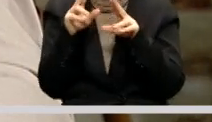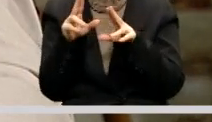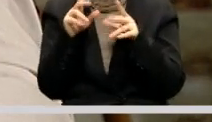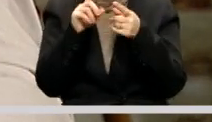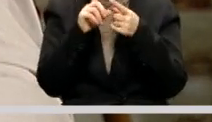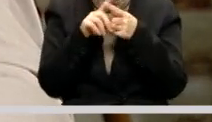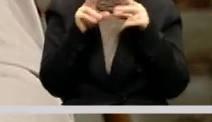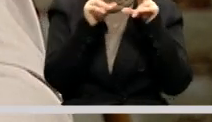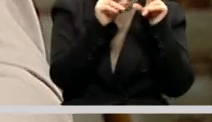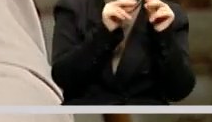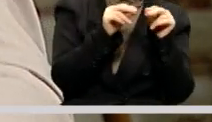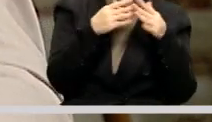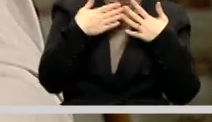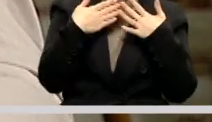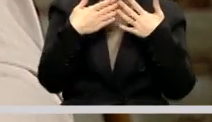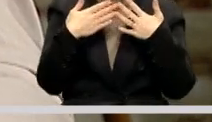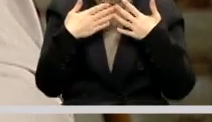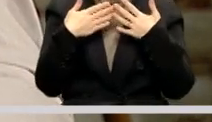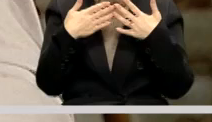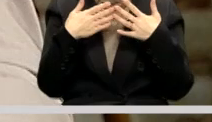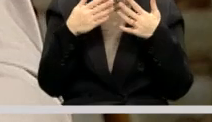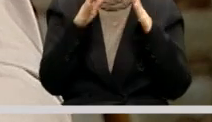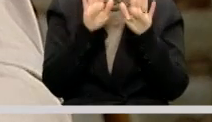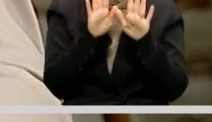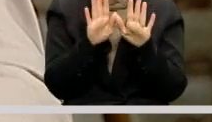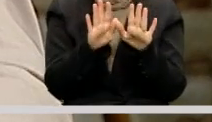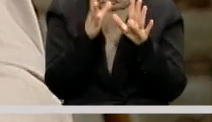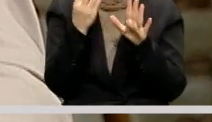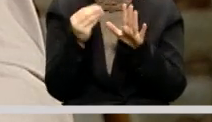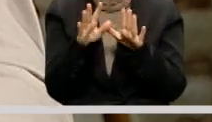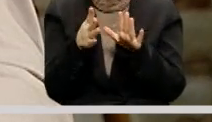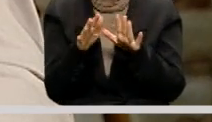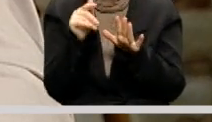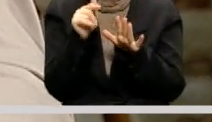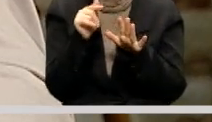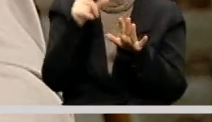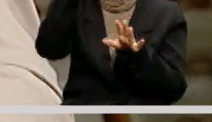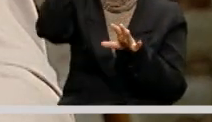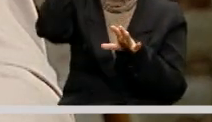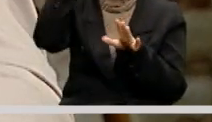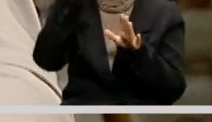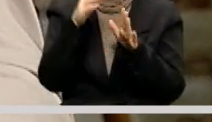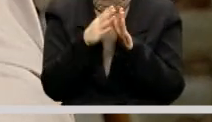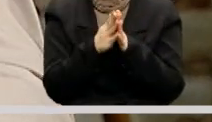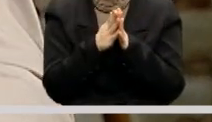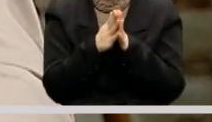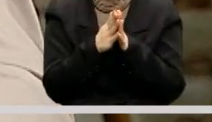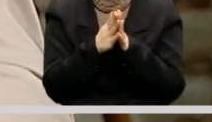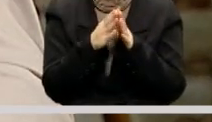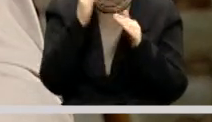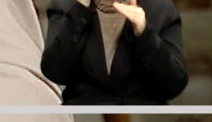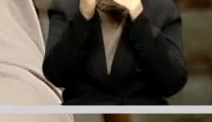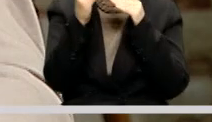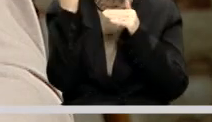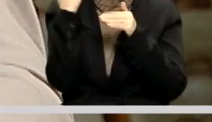durmalarından bahseder ama çok dikkat edilmediği için çok fazla gözden kaçan bir durum. Türk toplumunda boyun kısadır. Boyun kısa olduğu